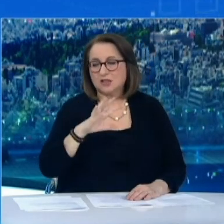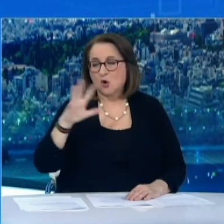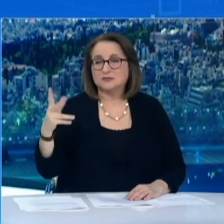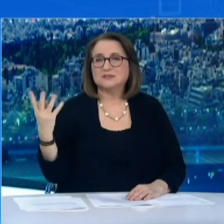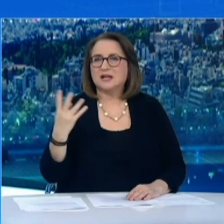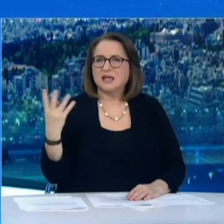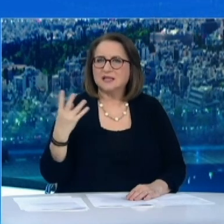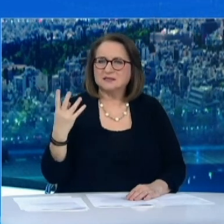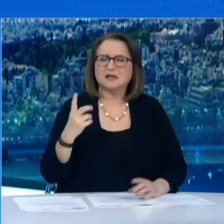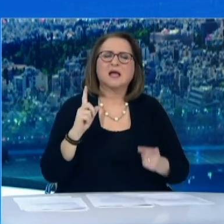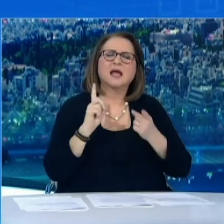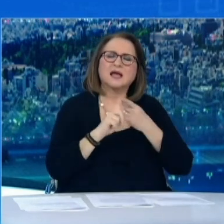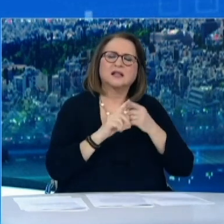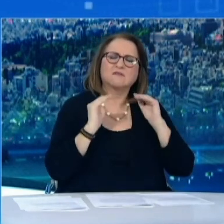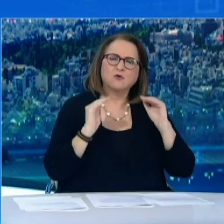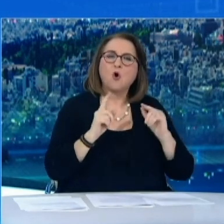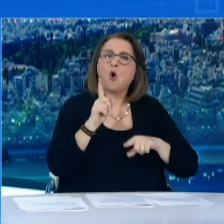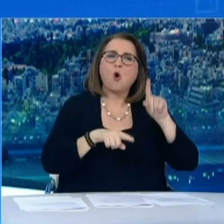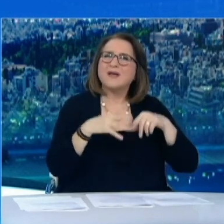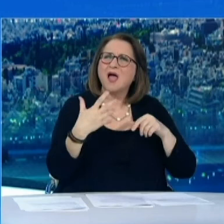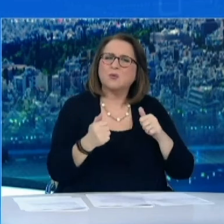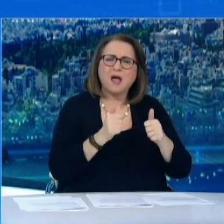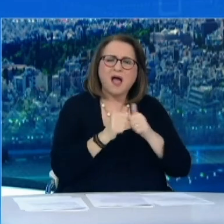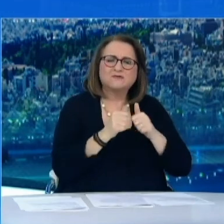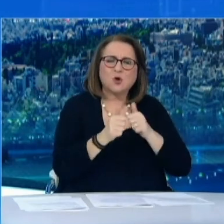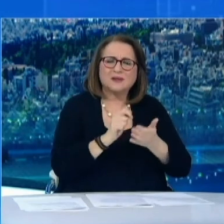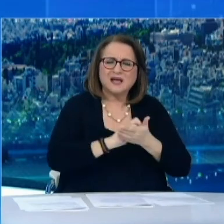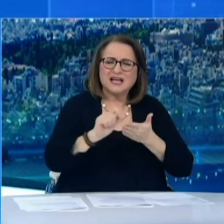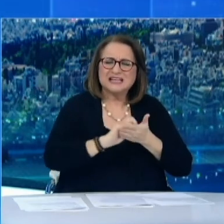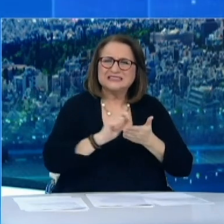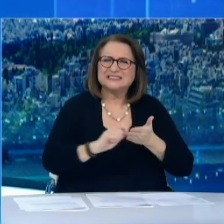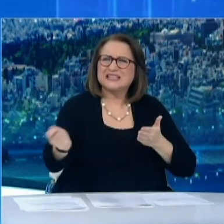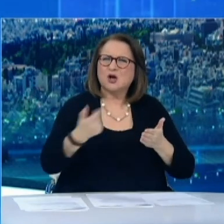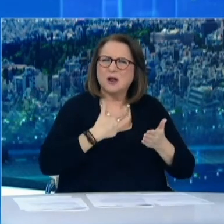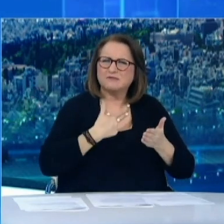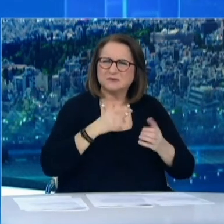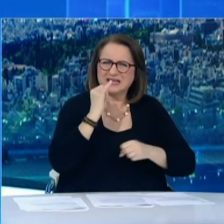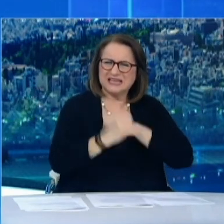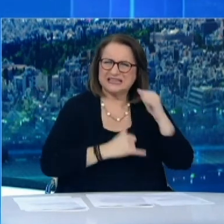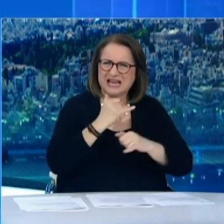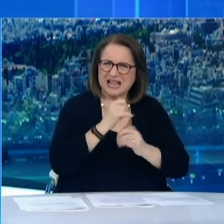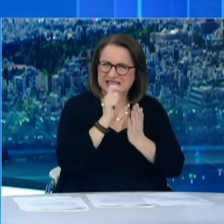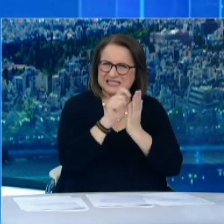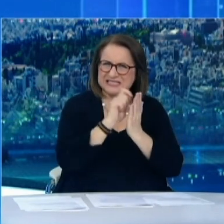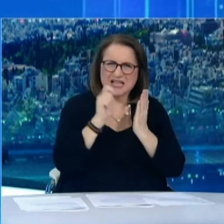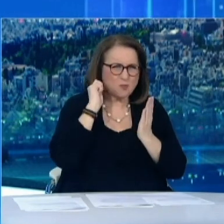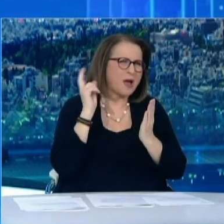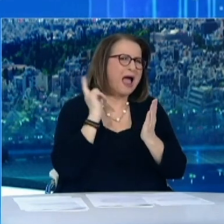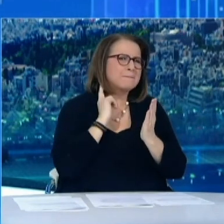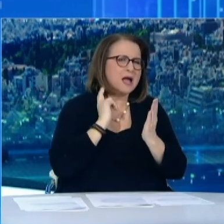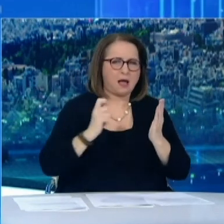πλέον τρόπους. Όσοι είναι γραμμένοι στην Άιλη θα λάβουν μήνυμα στο κινητό τους με το προτινόμενο ραντεβού και έχουν μέσα σε ένα